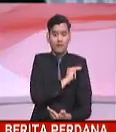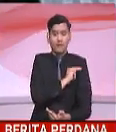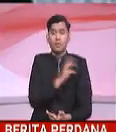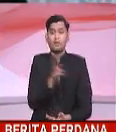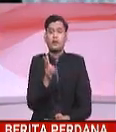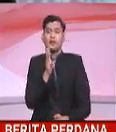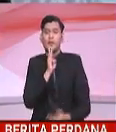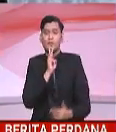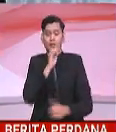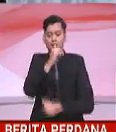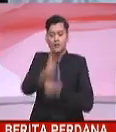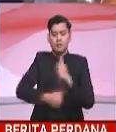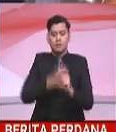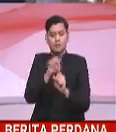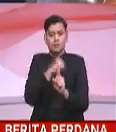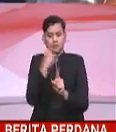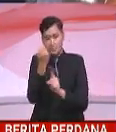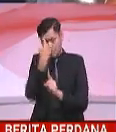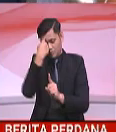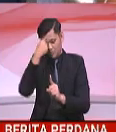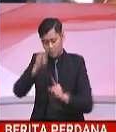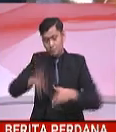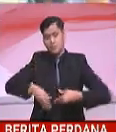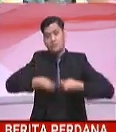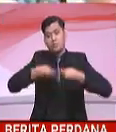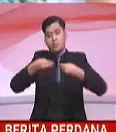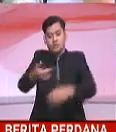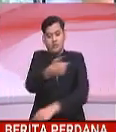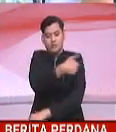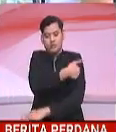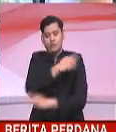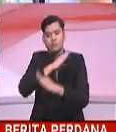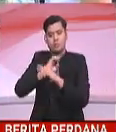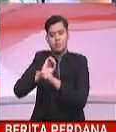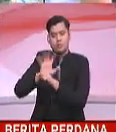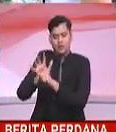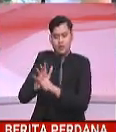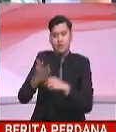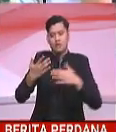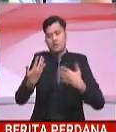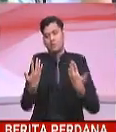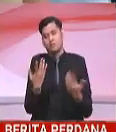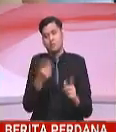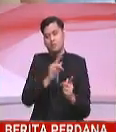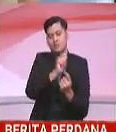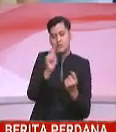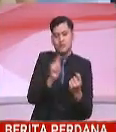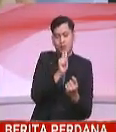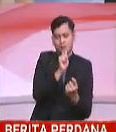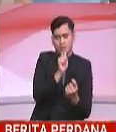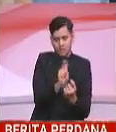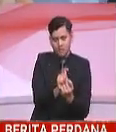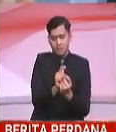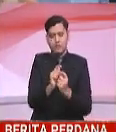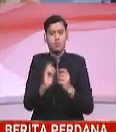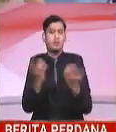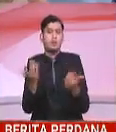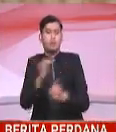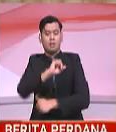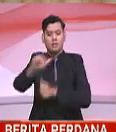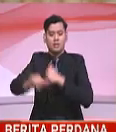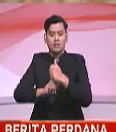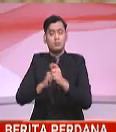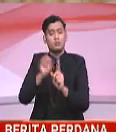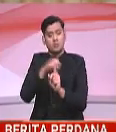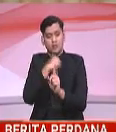pemberian vaksin yang lebih mesra alam di Pusat Pemberian Vaksin PPV. Ia juga merupakan inisiatif menjadikan